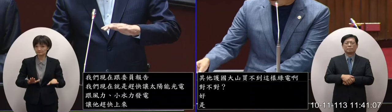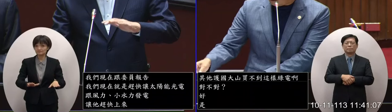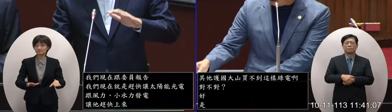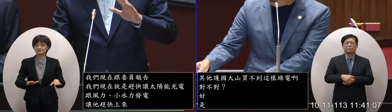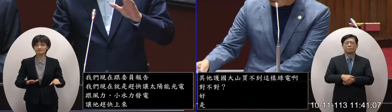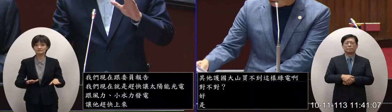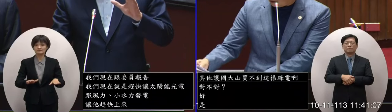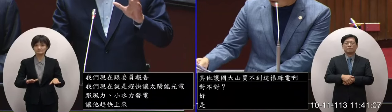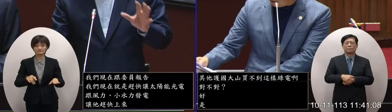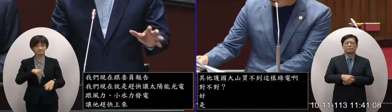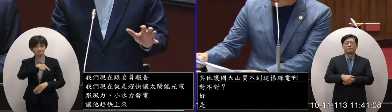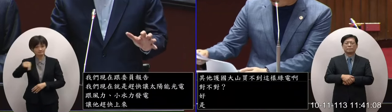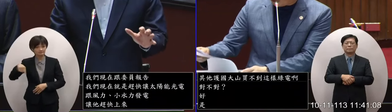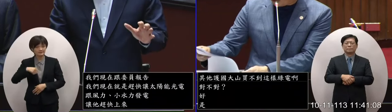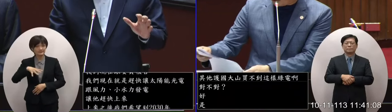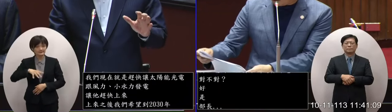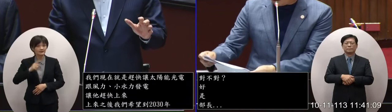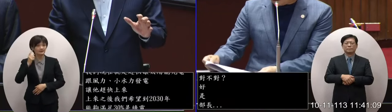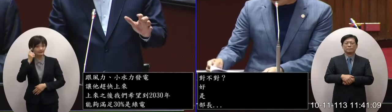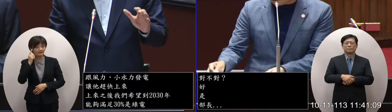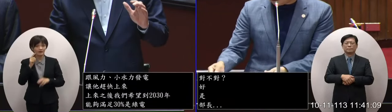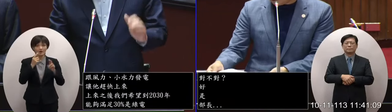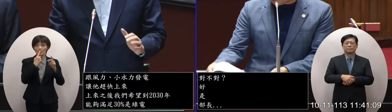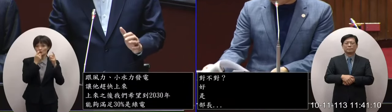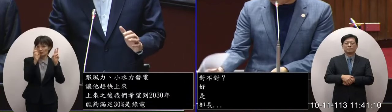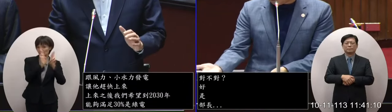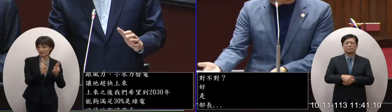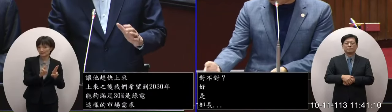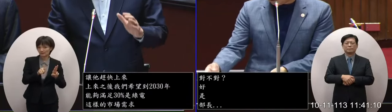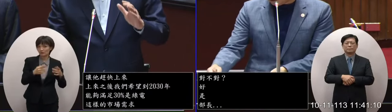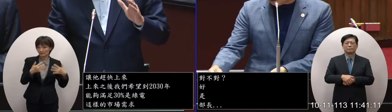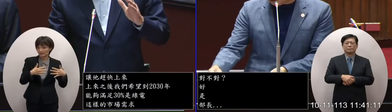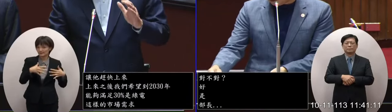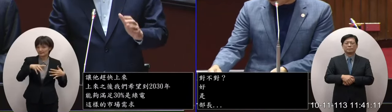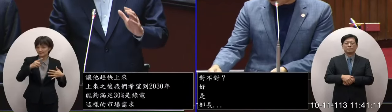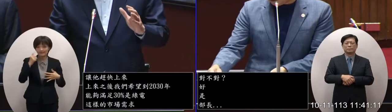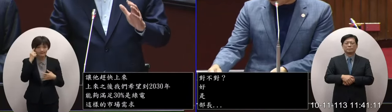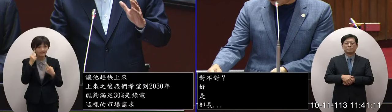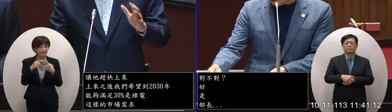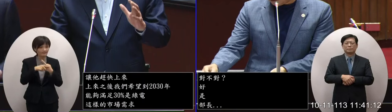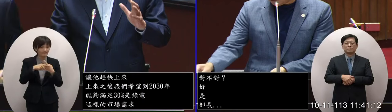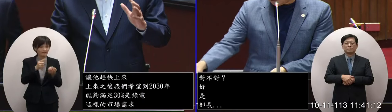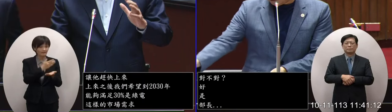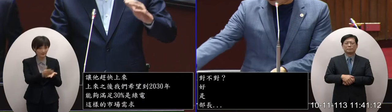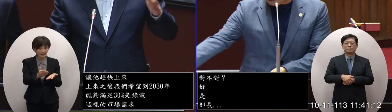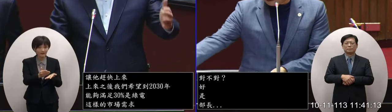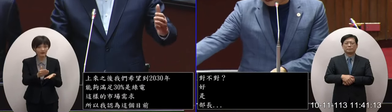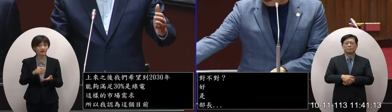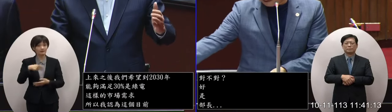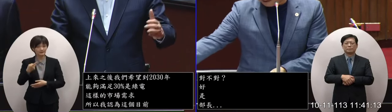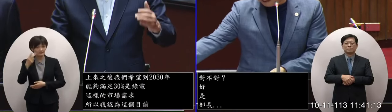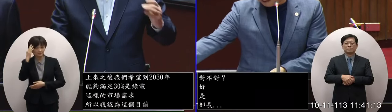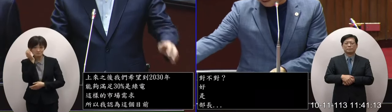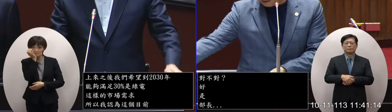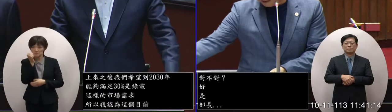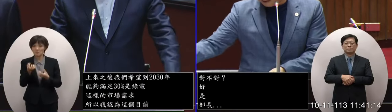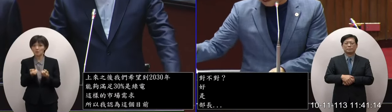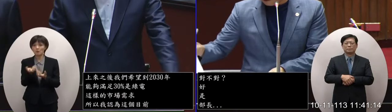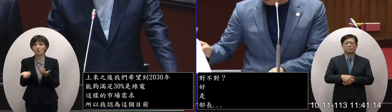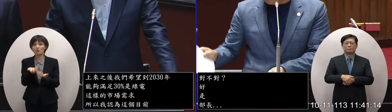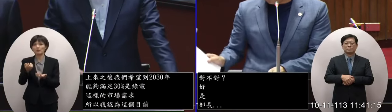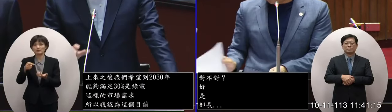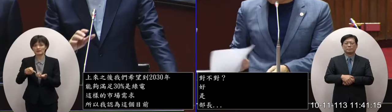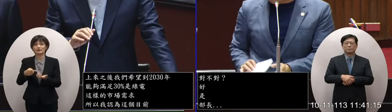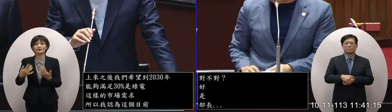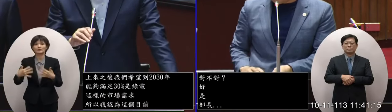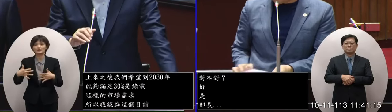我们先把这个绿电的这个问题先解决，然后马上解决这个碳，因为2050年也迫在眉